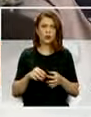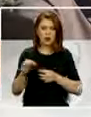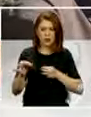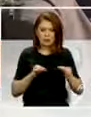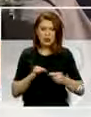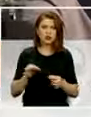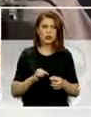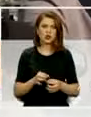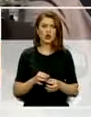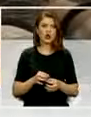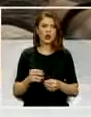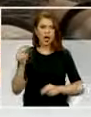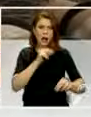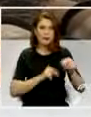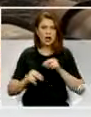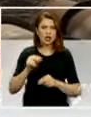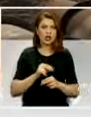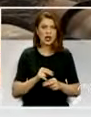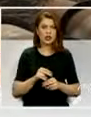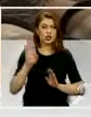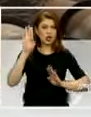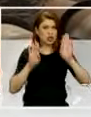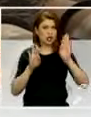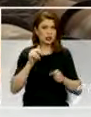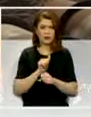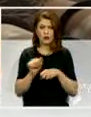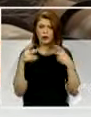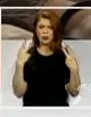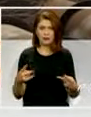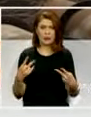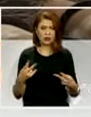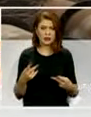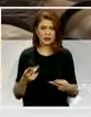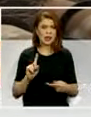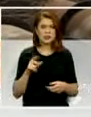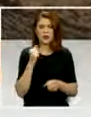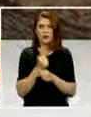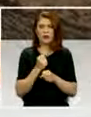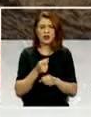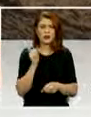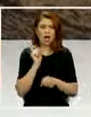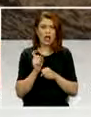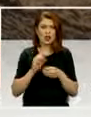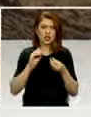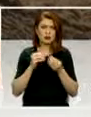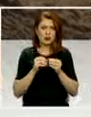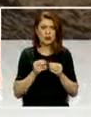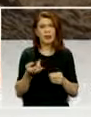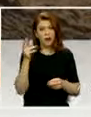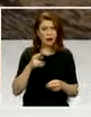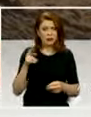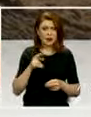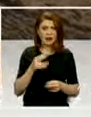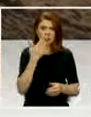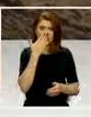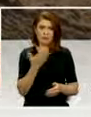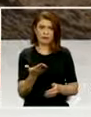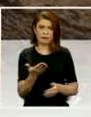puz, amenajare și licitație. Este foarte important să nu generăm aceleași probleme care încă o dată